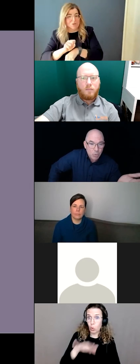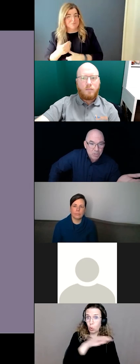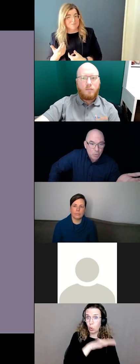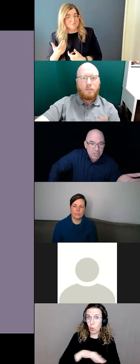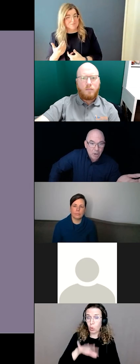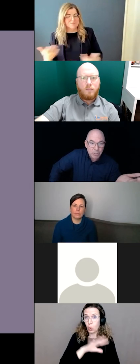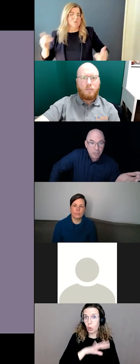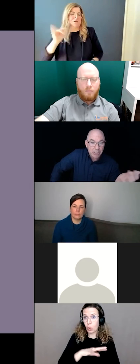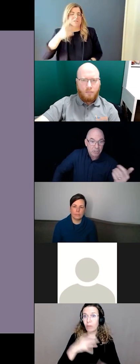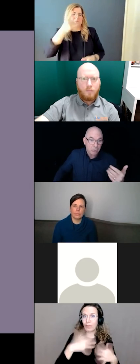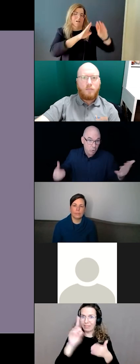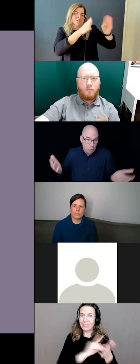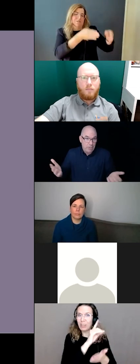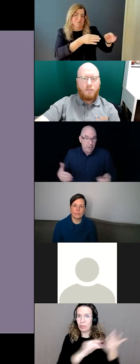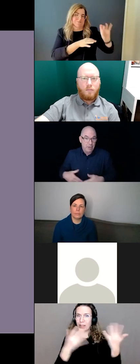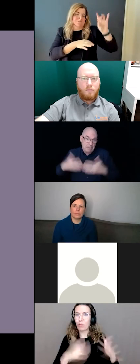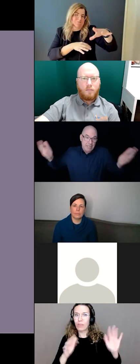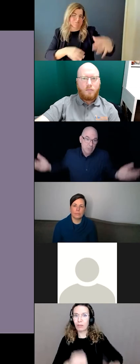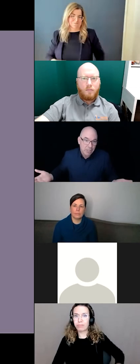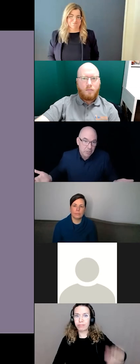discrimination à l'ouvrage.